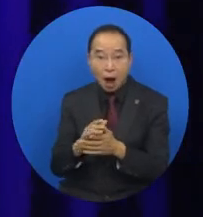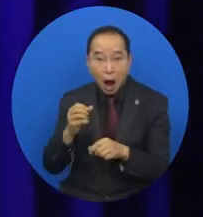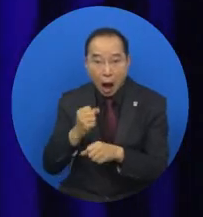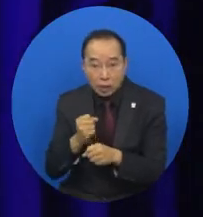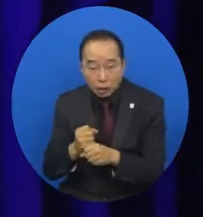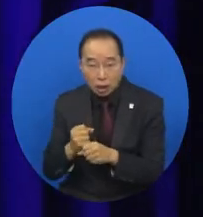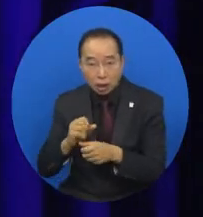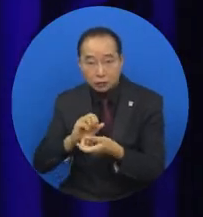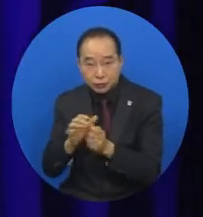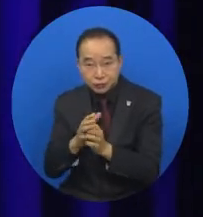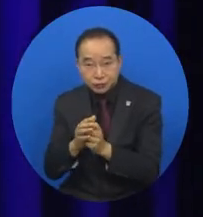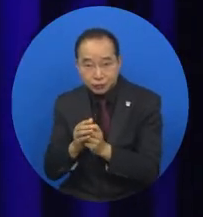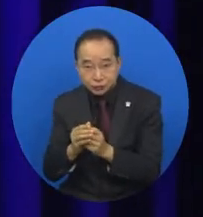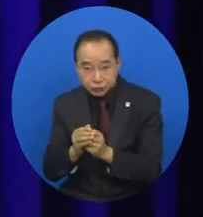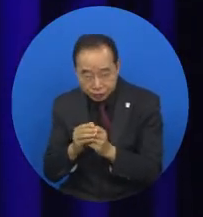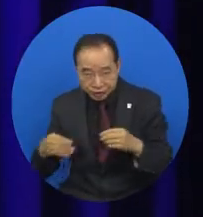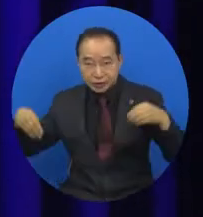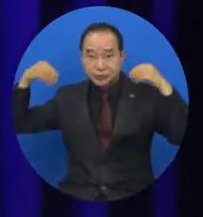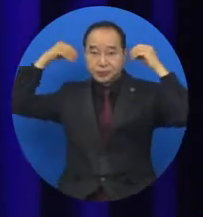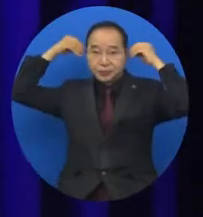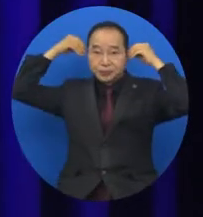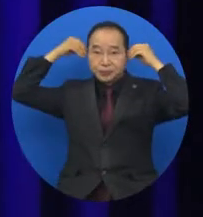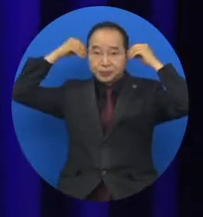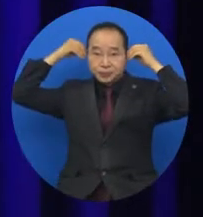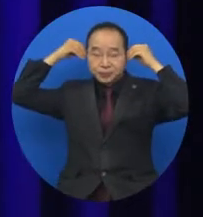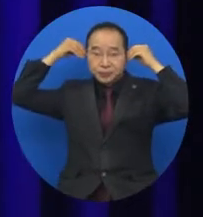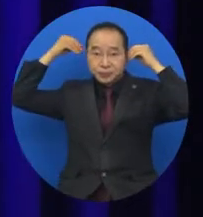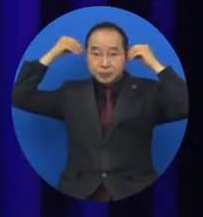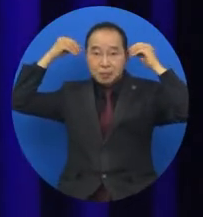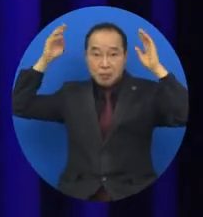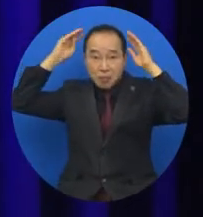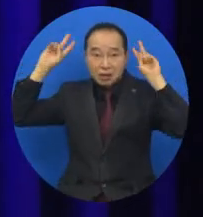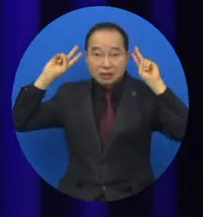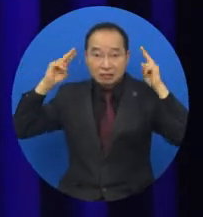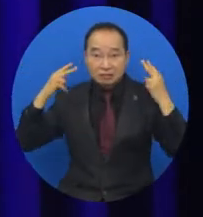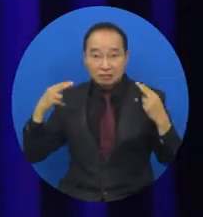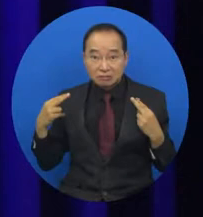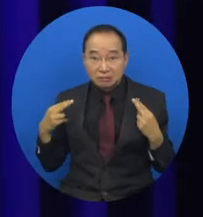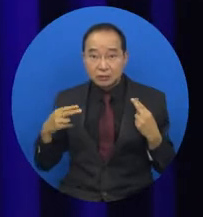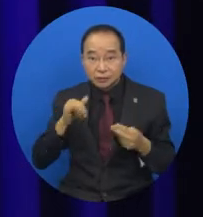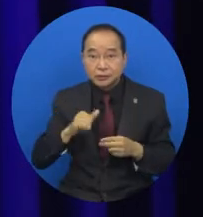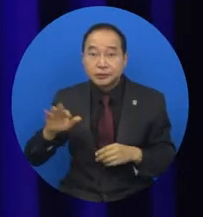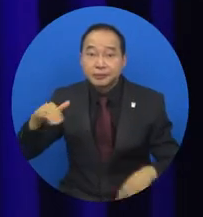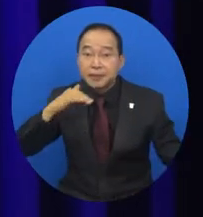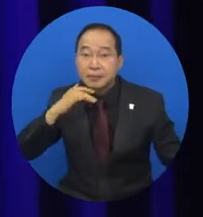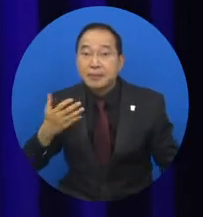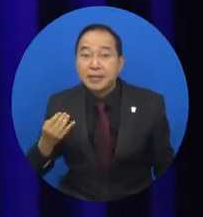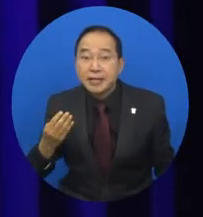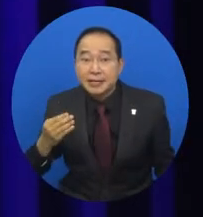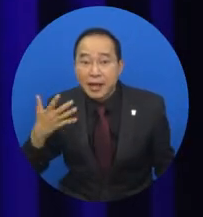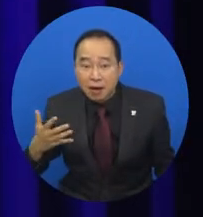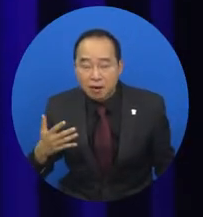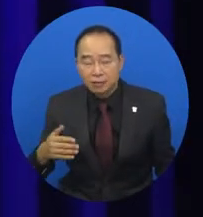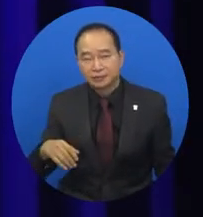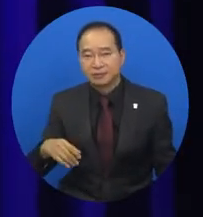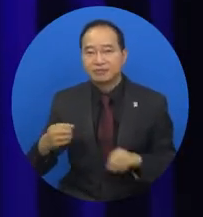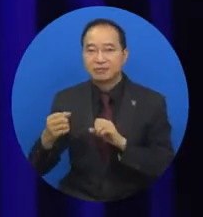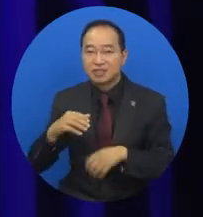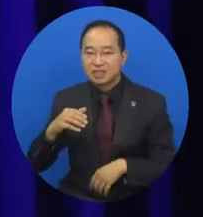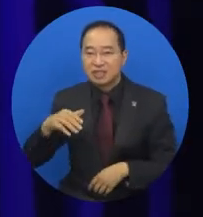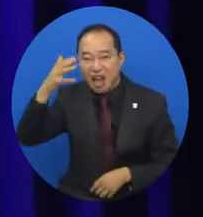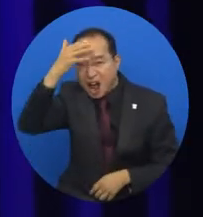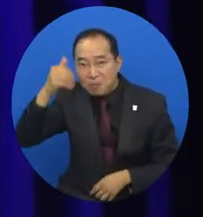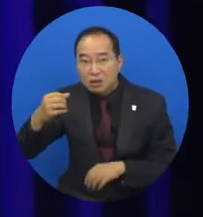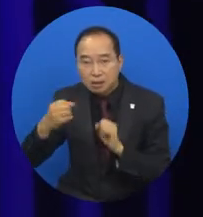이렇게 머리에 댄 거예요. 귀 옆에다가. 그러니까 이 땋는 머리가 된 거예요. 그래서 지금 몇 살이세요? 이랬더니 18살이래요.